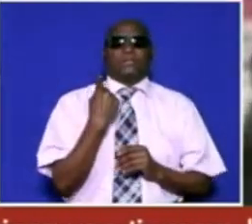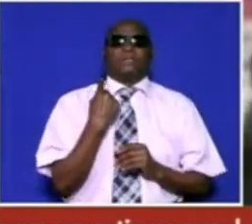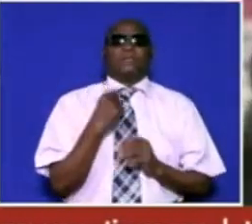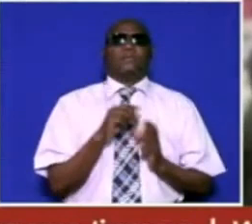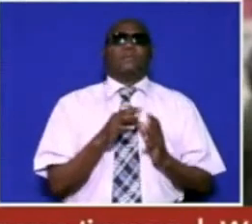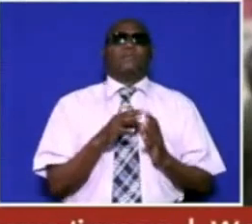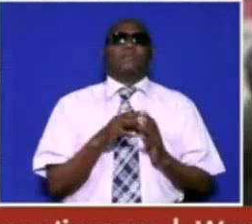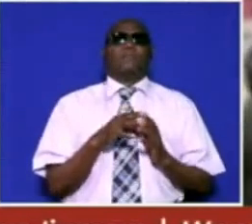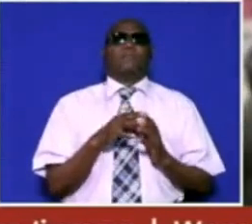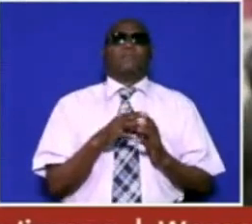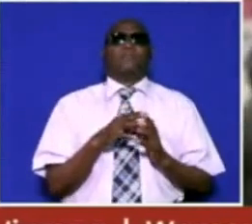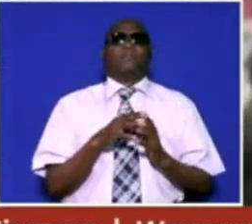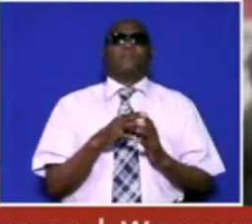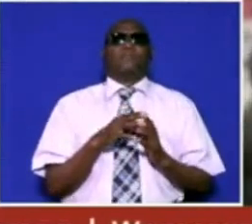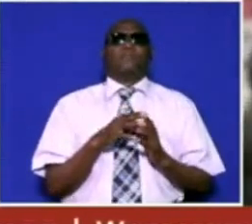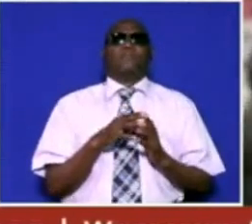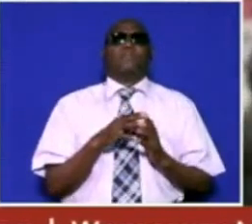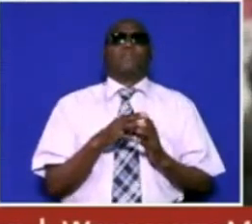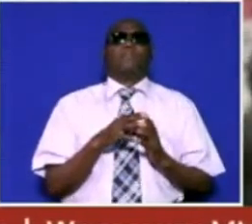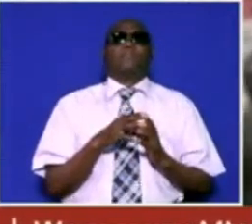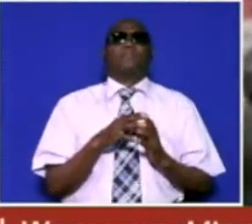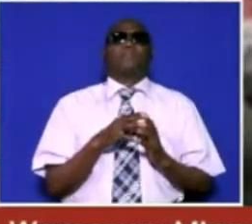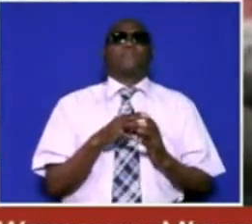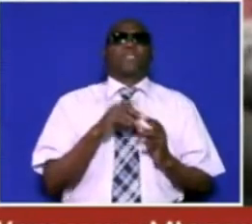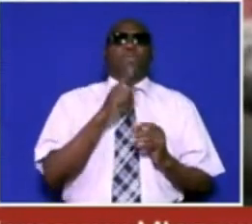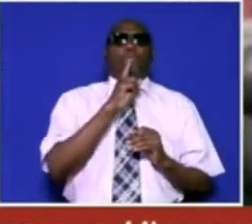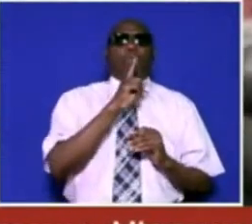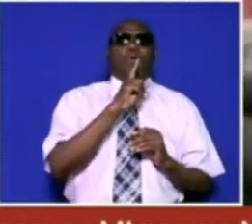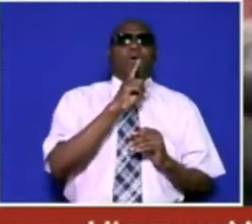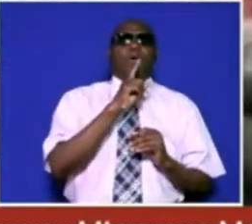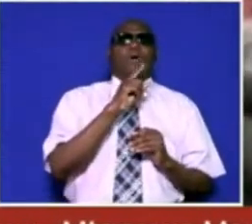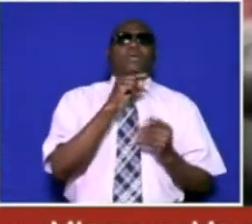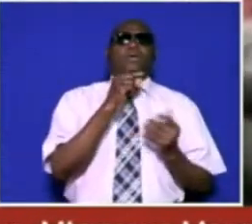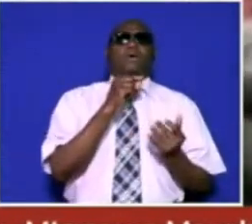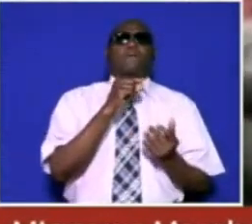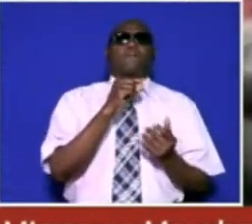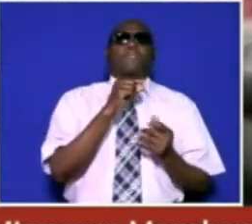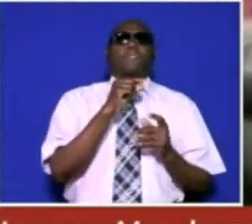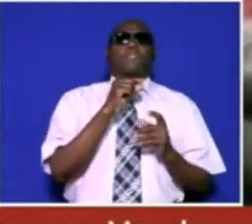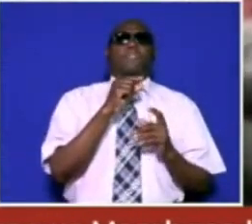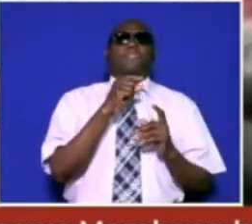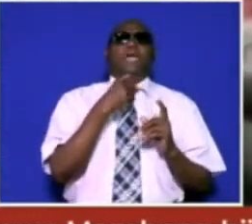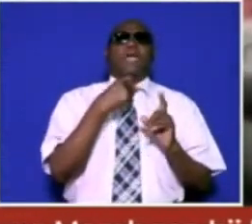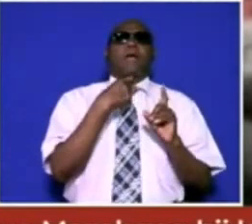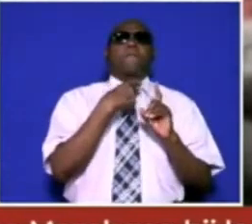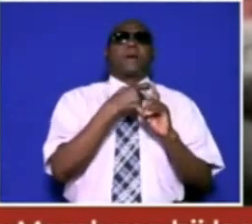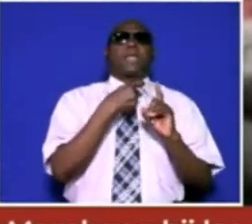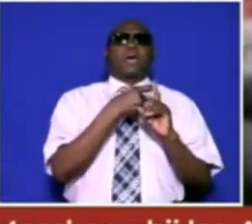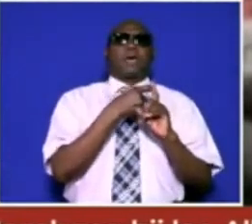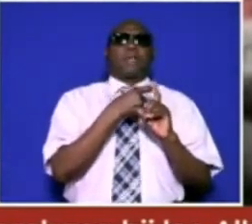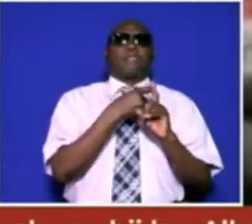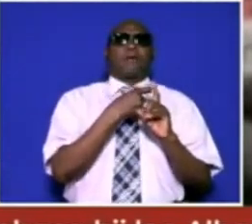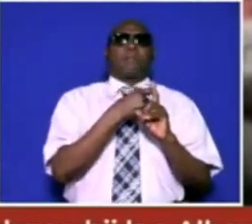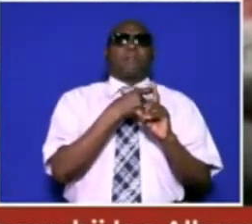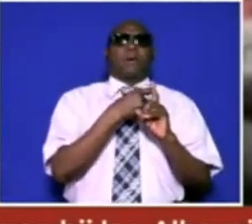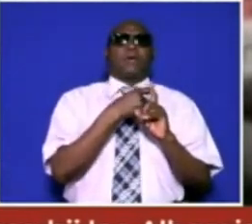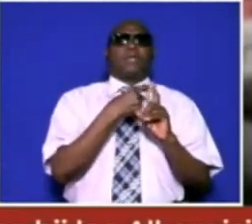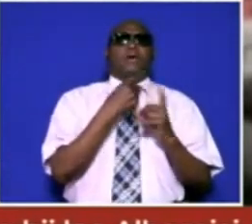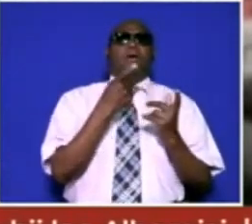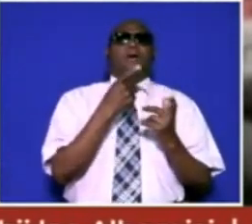was in one of the suburbs around Kampala and I took a liter of petrol at